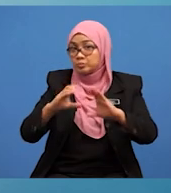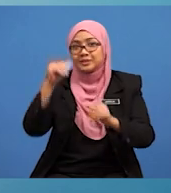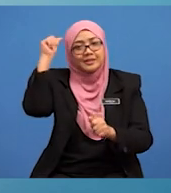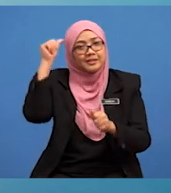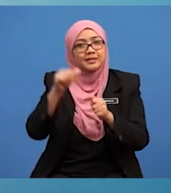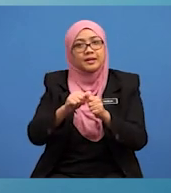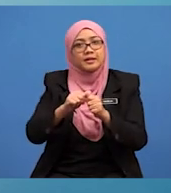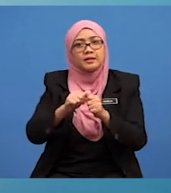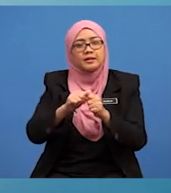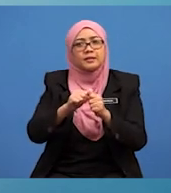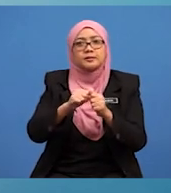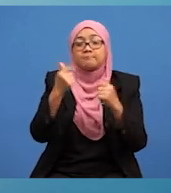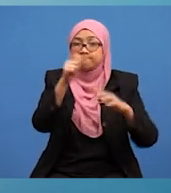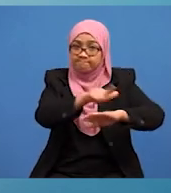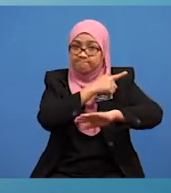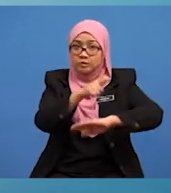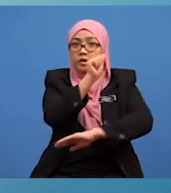ABC.